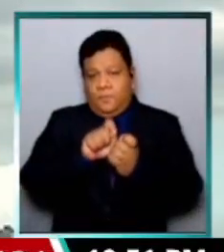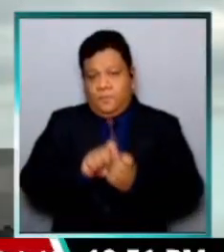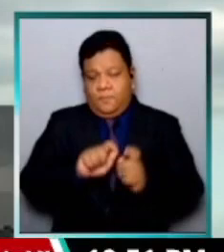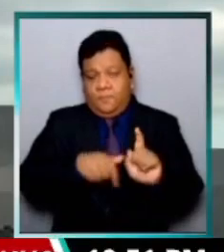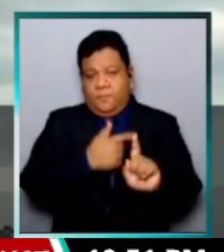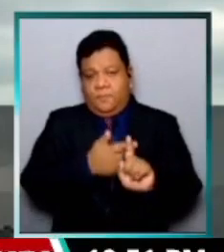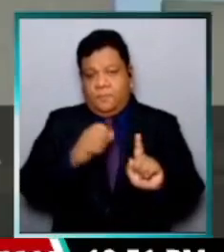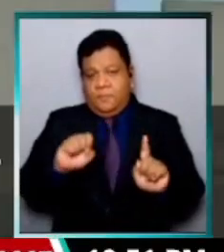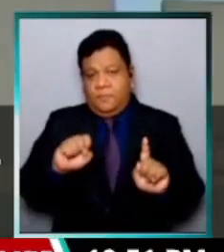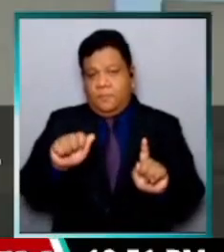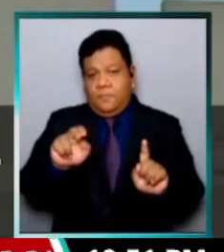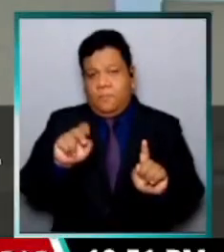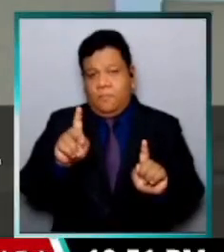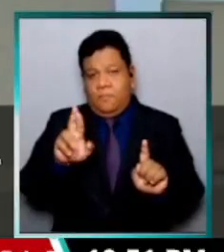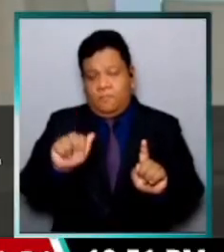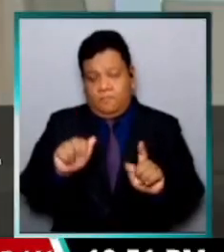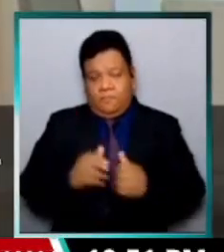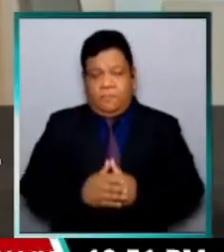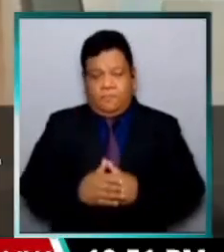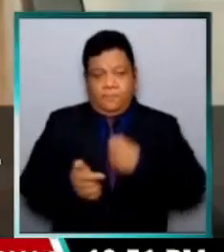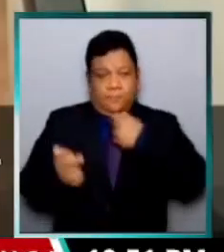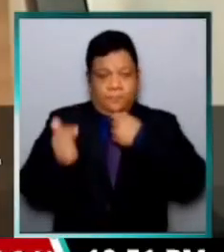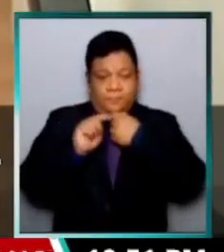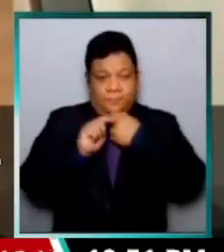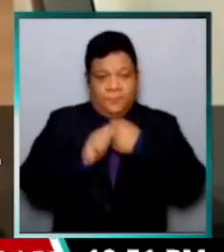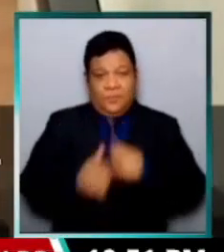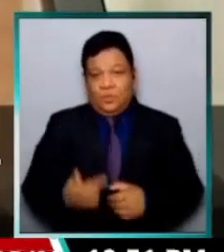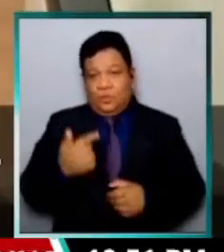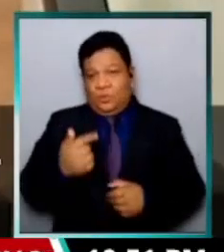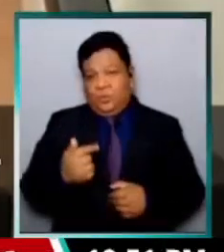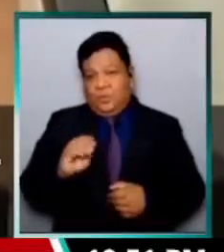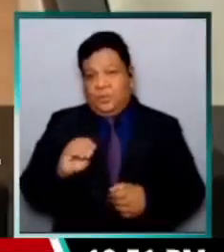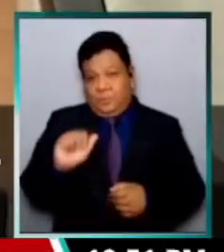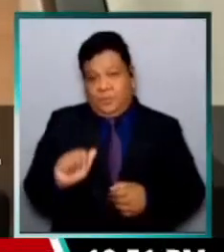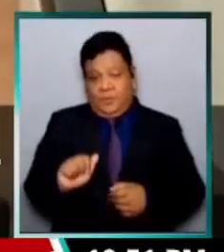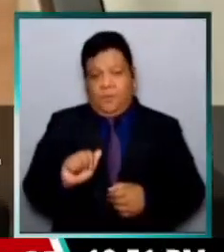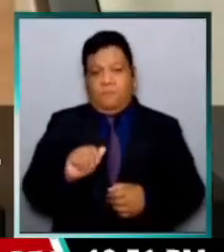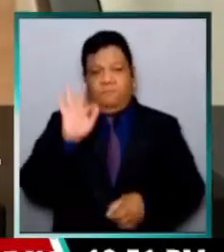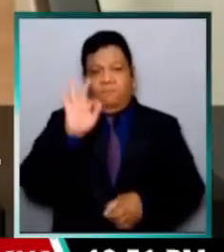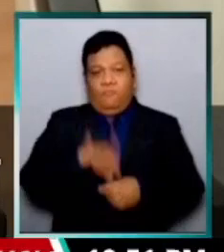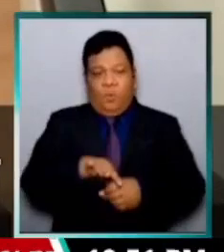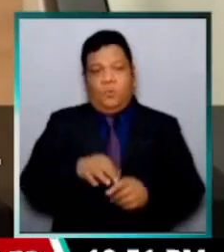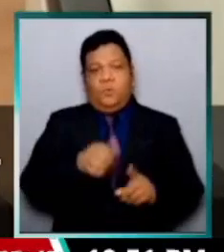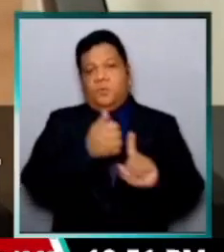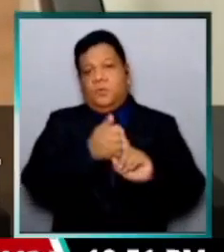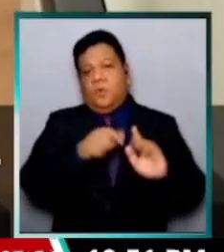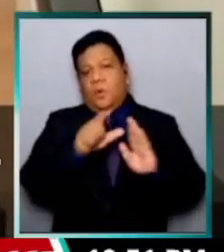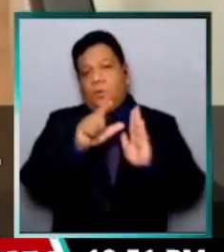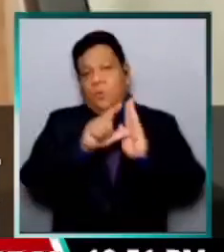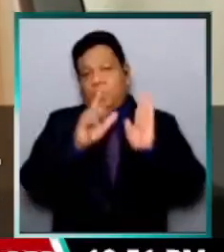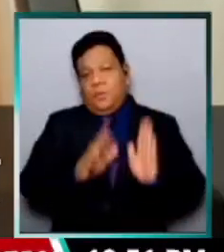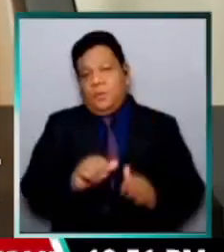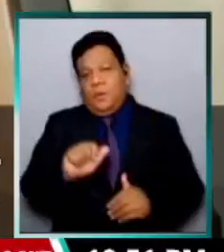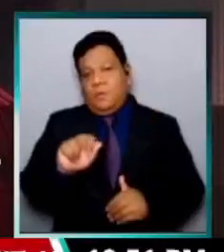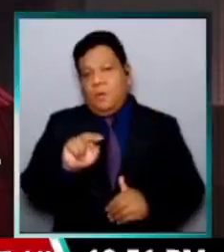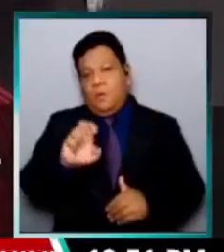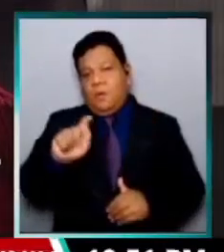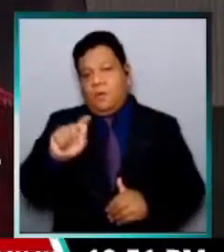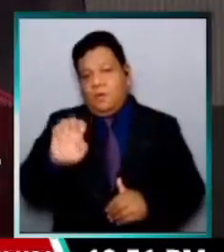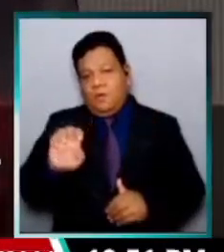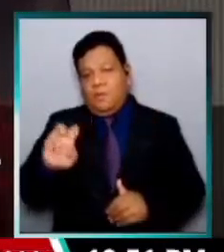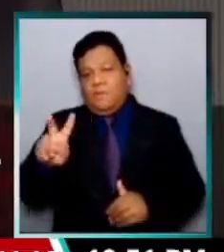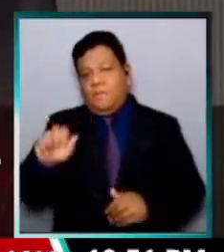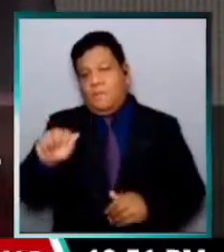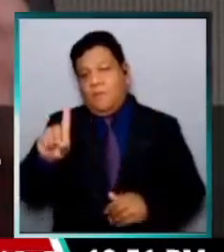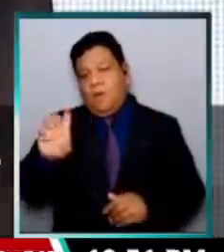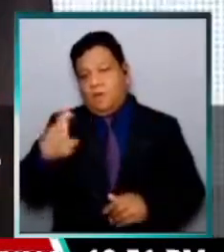Inihalal ng Executive Committee ng GMA Network si Attorney Annette Gozon-Valdes noong August 17 bilang Senior Vice President,